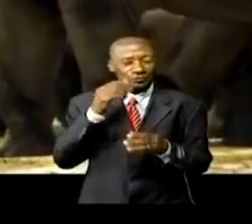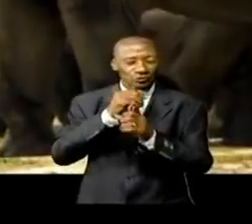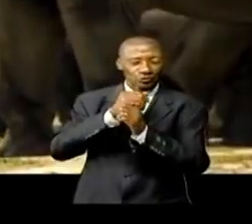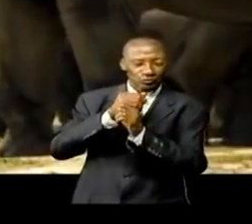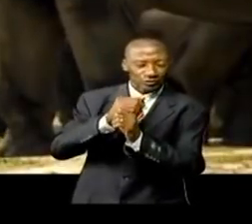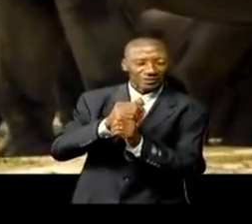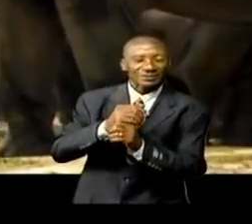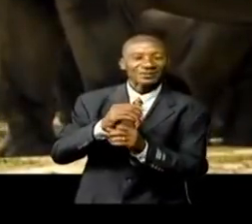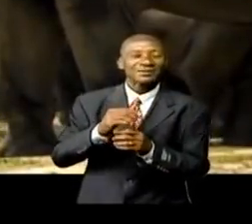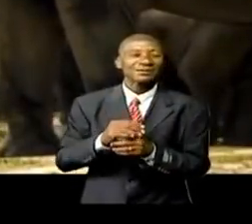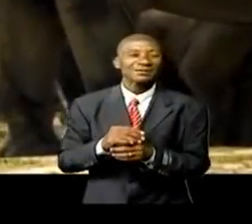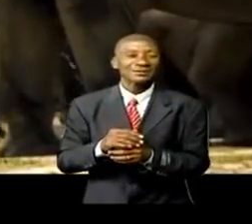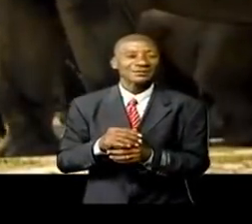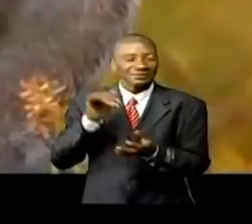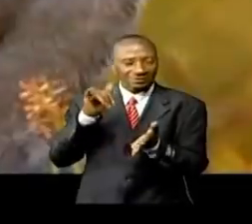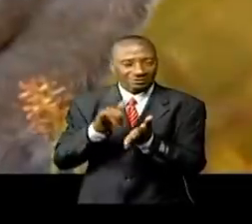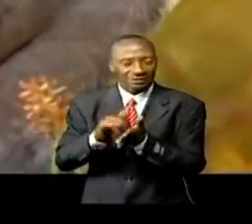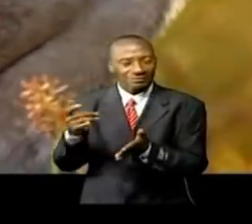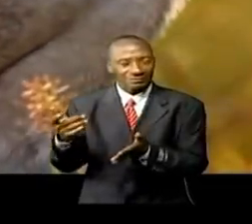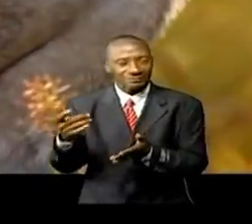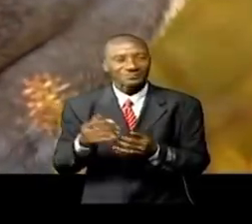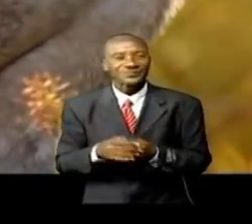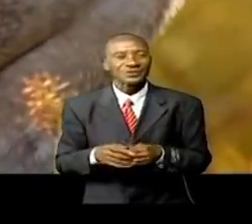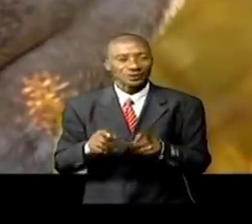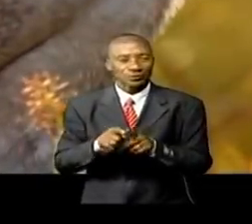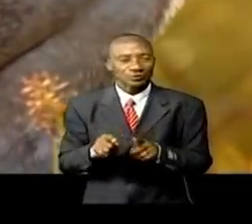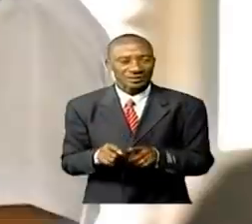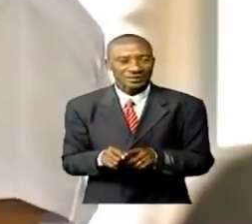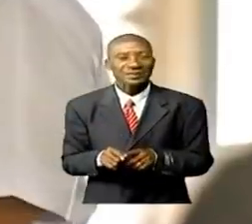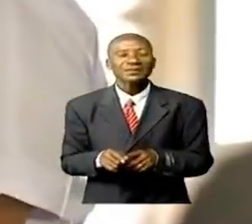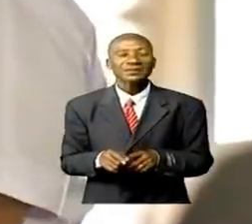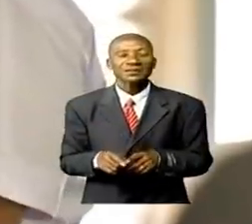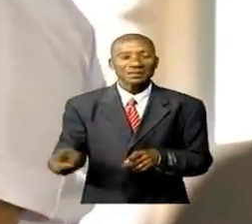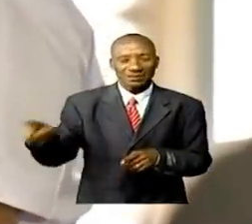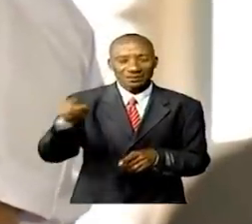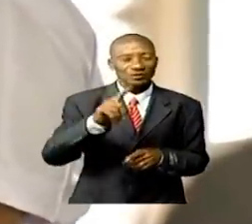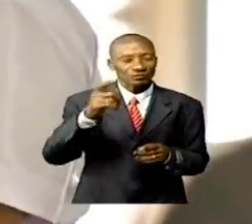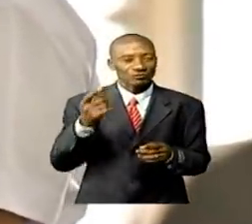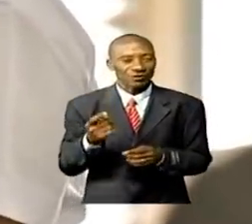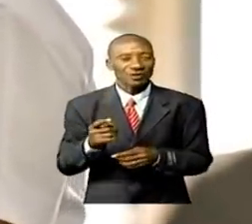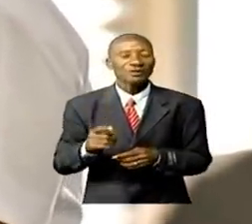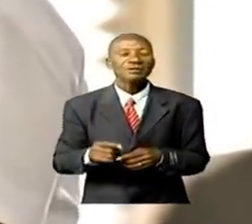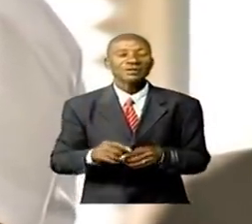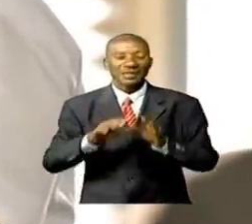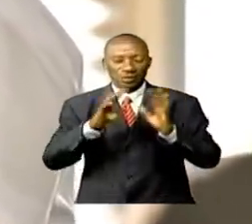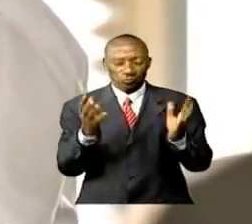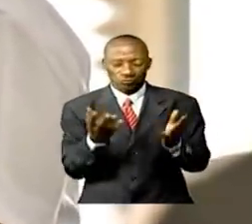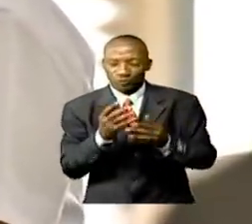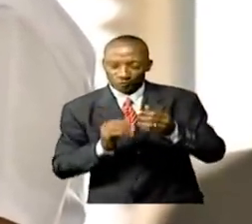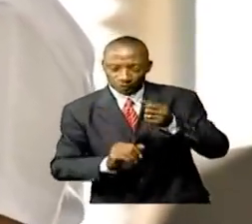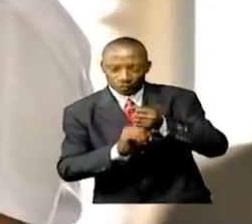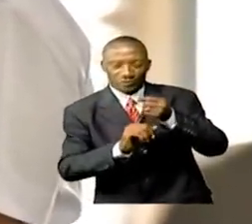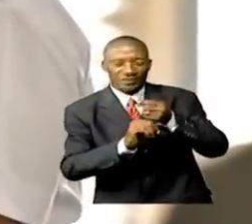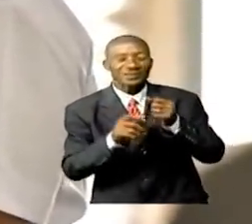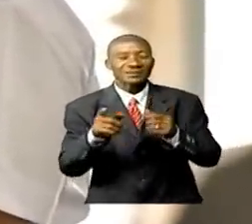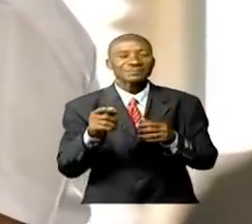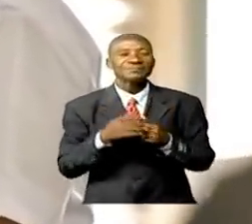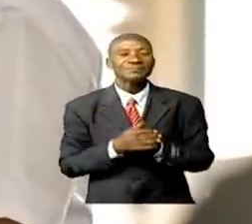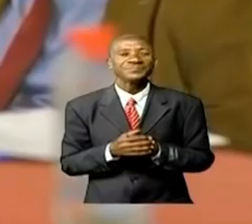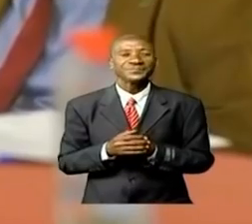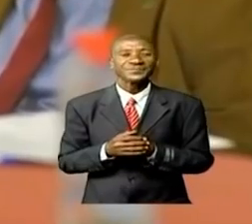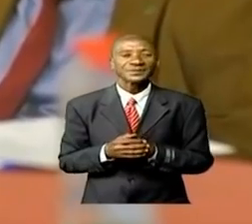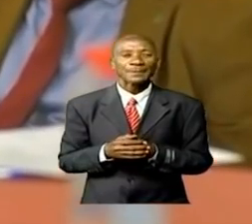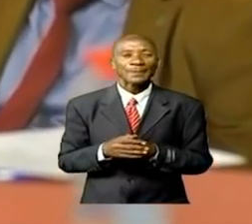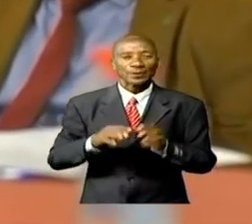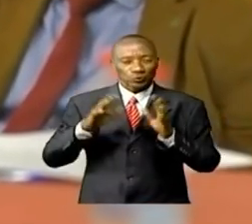qui doivent faire entendre leur appui à la COMIFAC, les secrétariats exécutifs de la Commission des forêts d'Afrique s'inscrivent